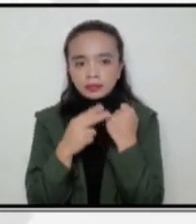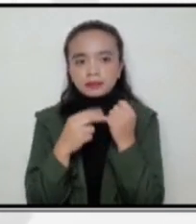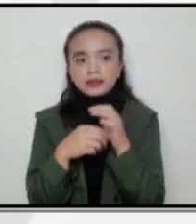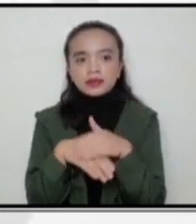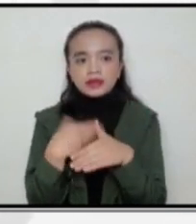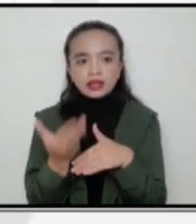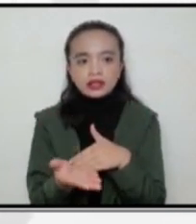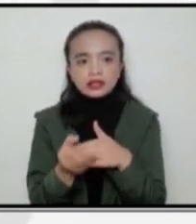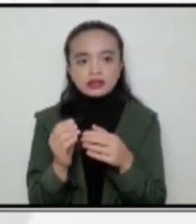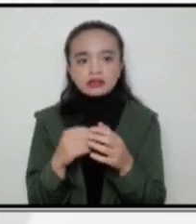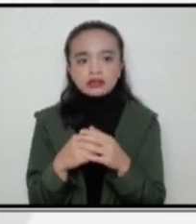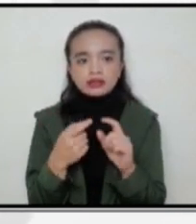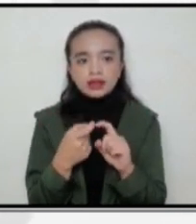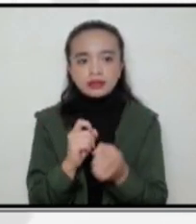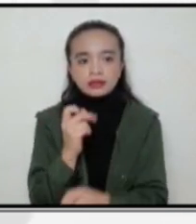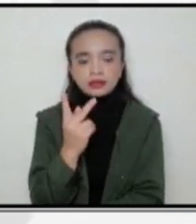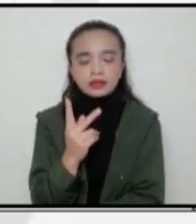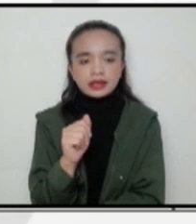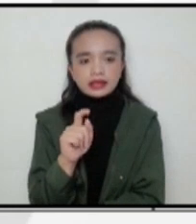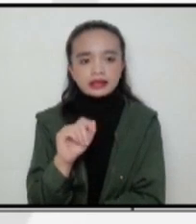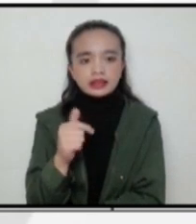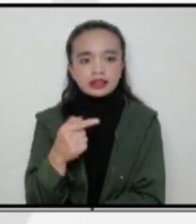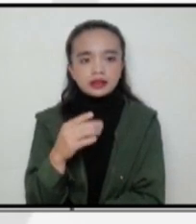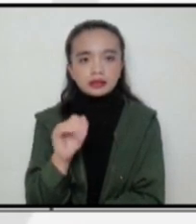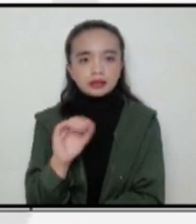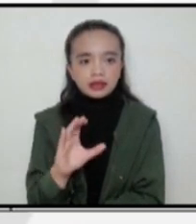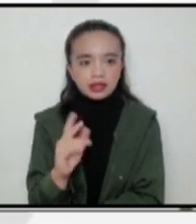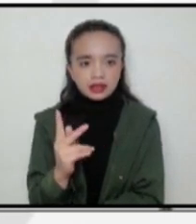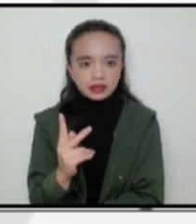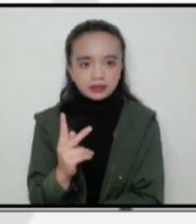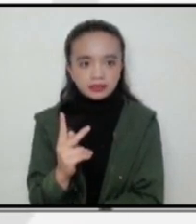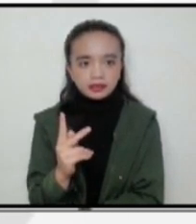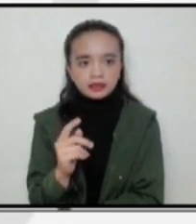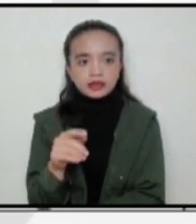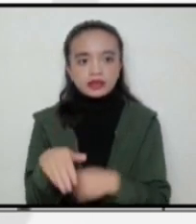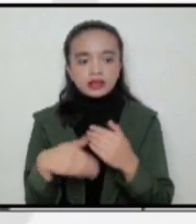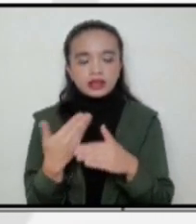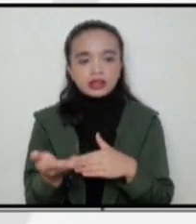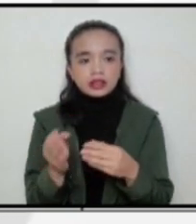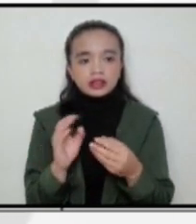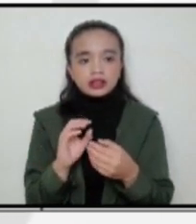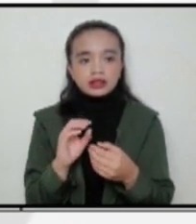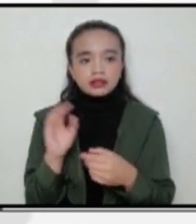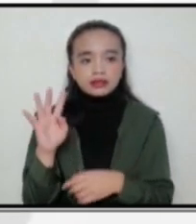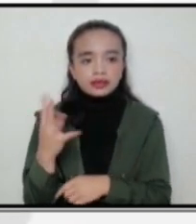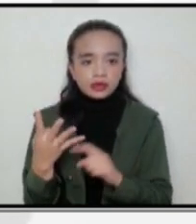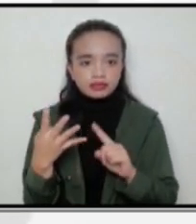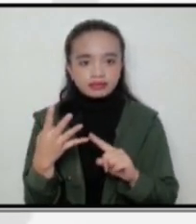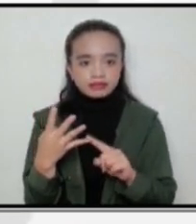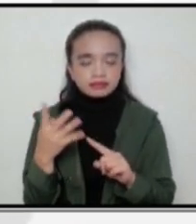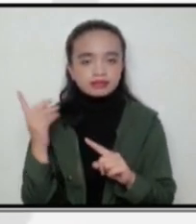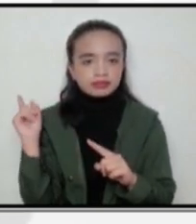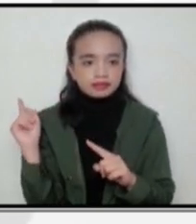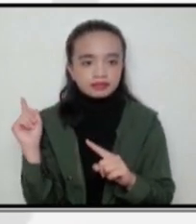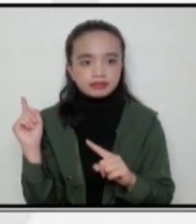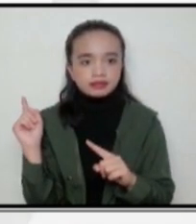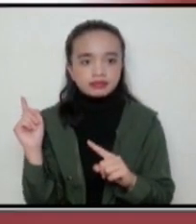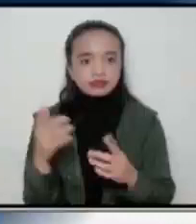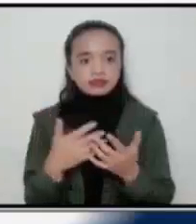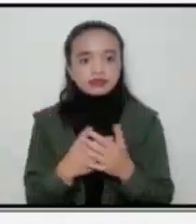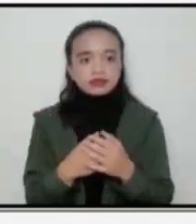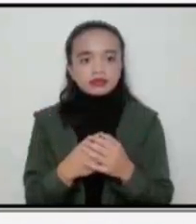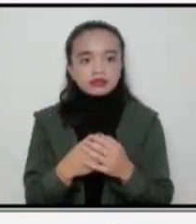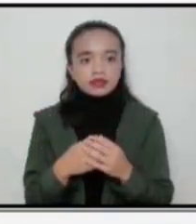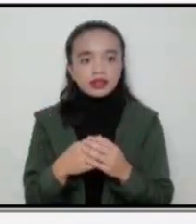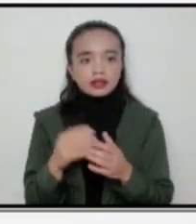Avenue. Ang stretch of P. Burgos from Rojas Boulevard to Jones, MacArthur and Quezon Bridge. Ang kahabaan po ng Finance Road mula